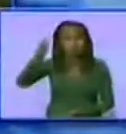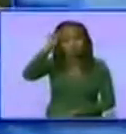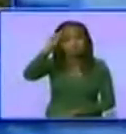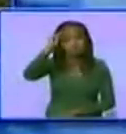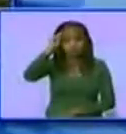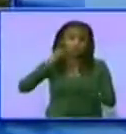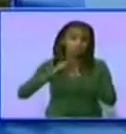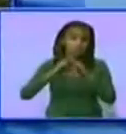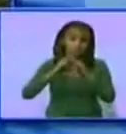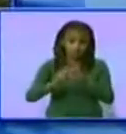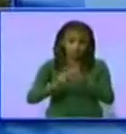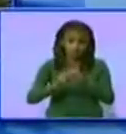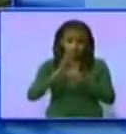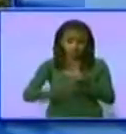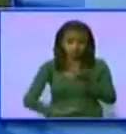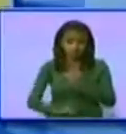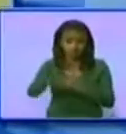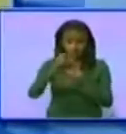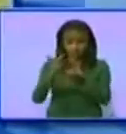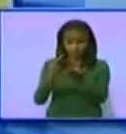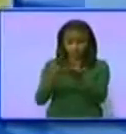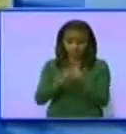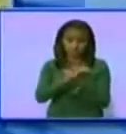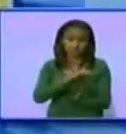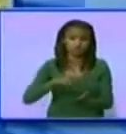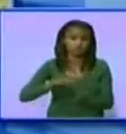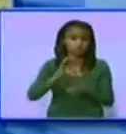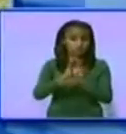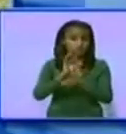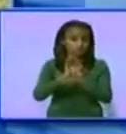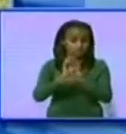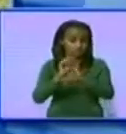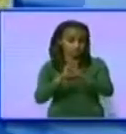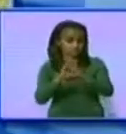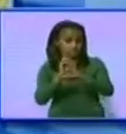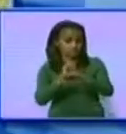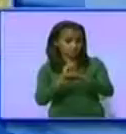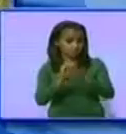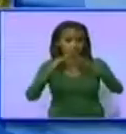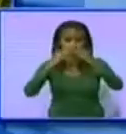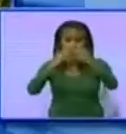ዳዊት ጎሳዬ ባላለው ያ ተወልጄ ያደኩት በዚህ ክርስቶስ ቤተክርስቲያን ሚሽን ግቢ ውስጥ